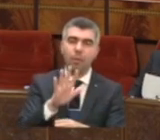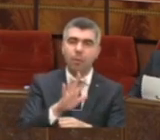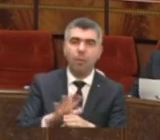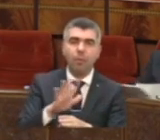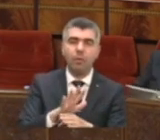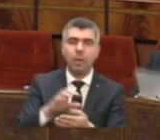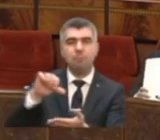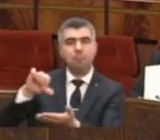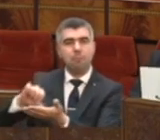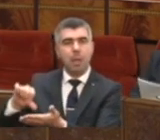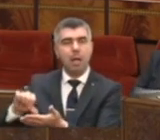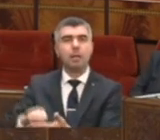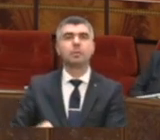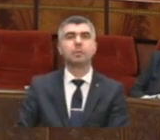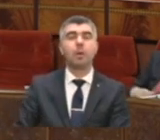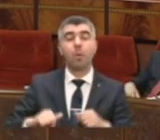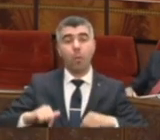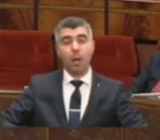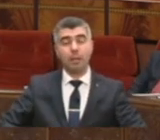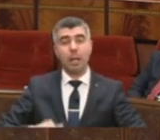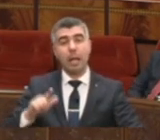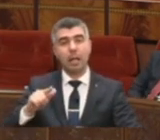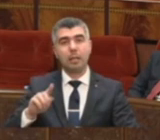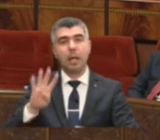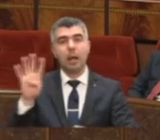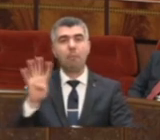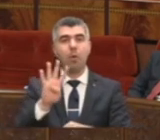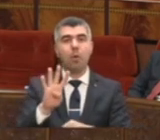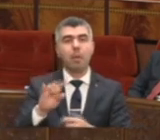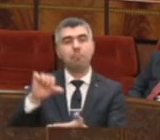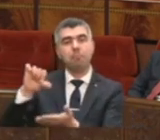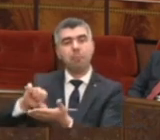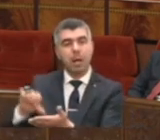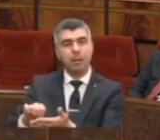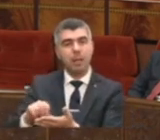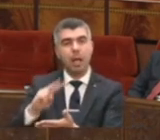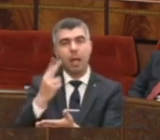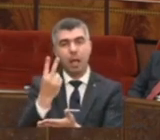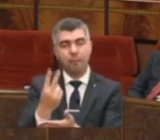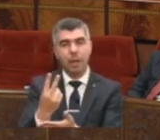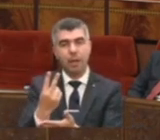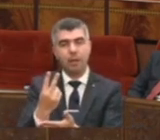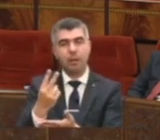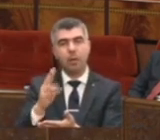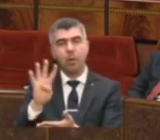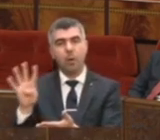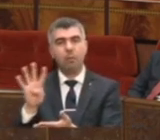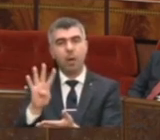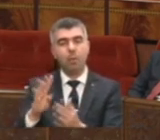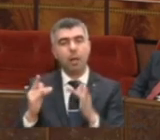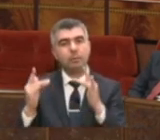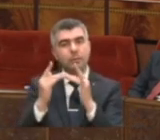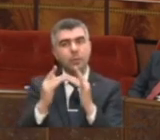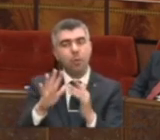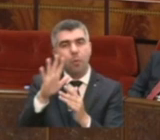من هاد المراكز. حاليا الوزارة عندها 44 مركز استقبال، مجموع ديالهم تقريبا 2144 سرير موزع على